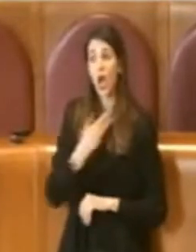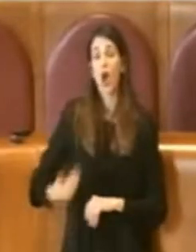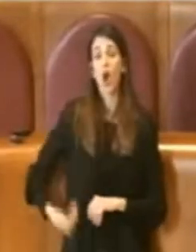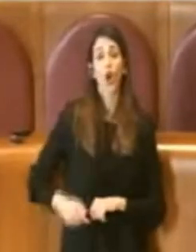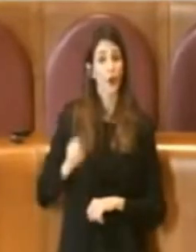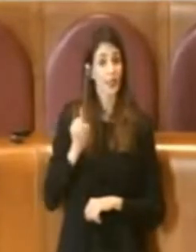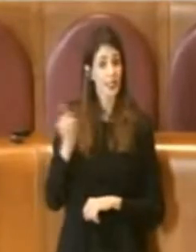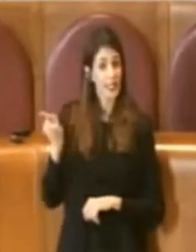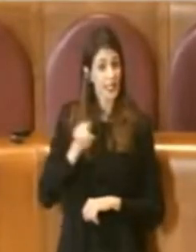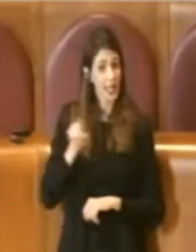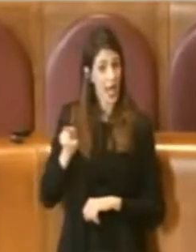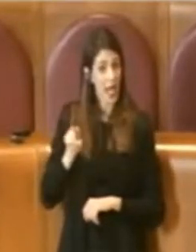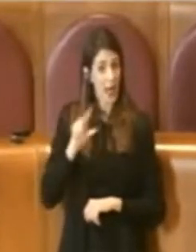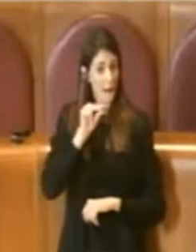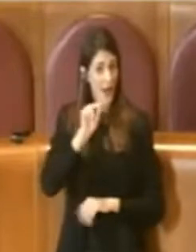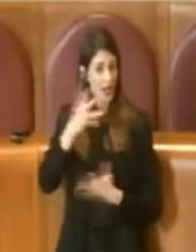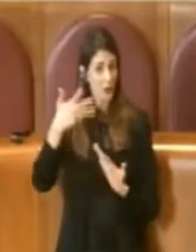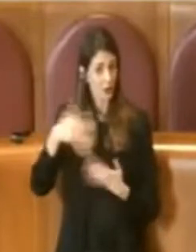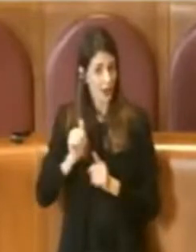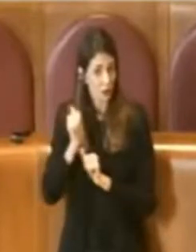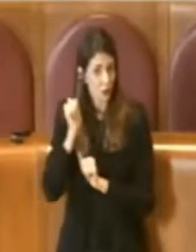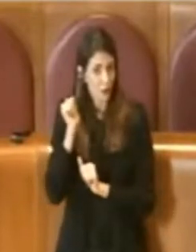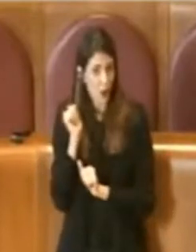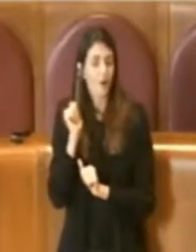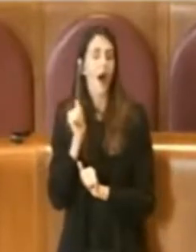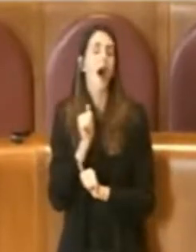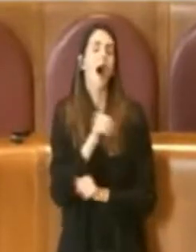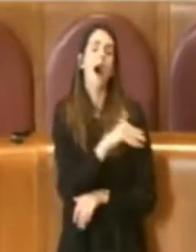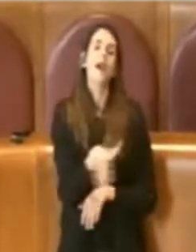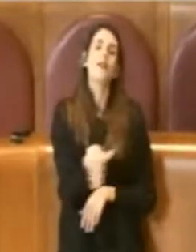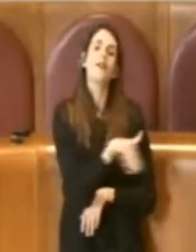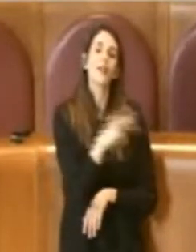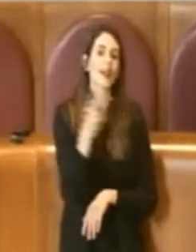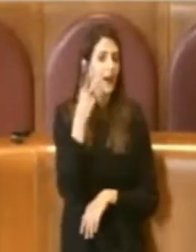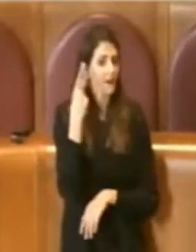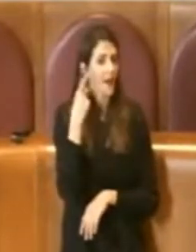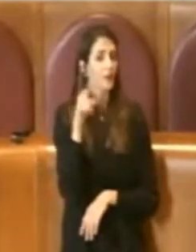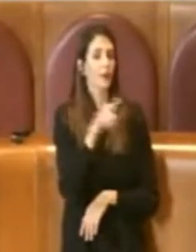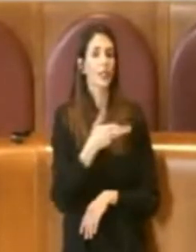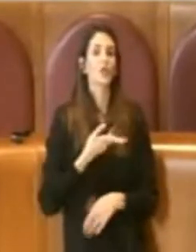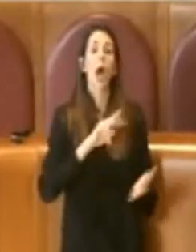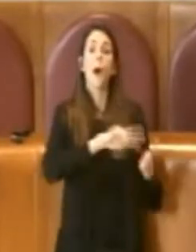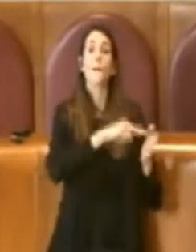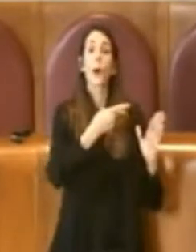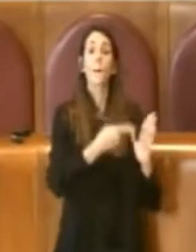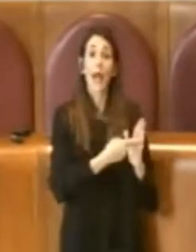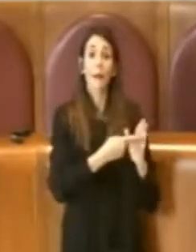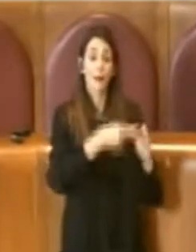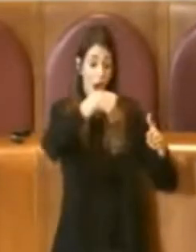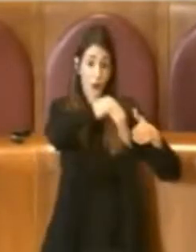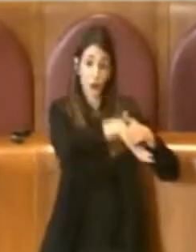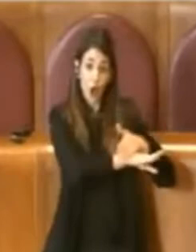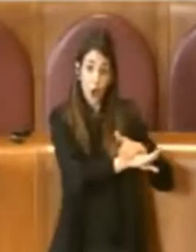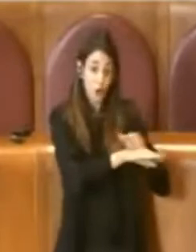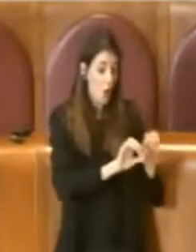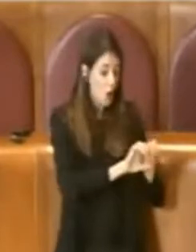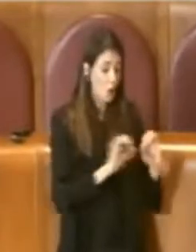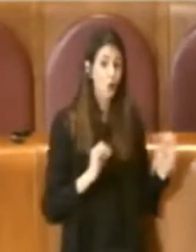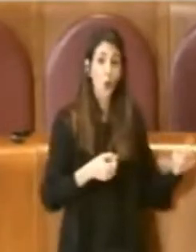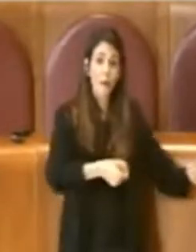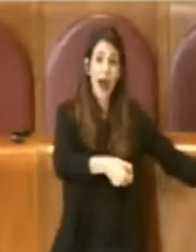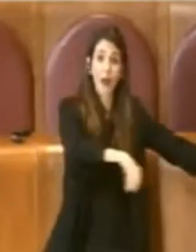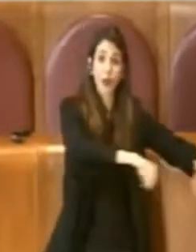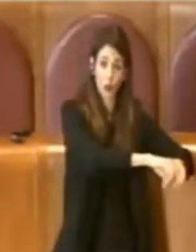prima l'intervento che su via Vasco de Gama 140 c'è un problema di tubazione a